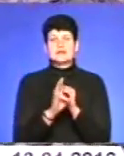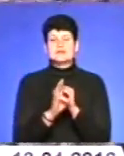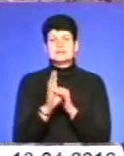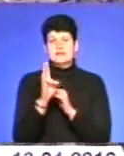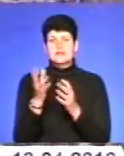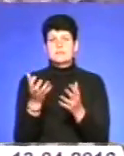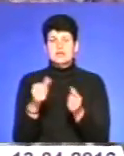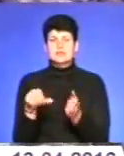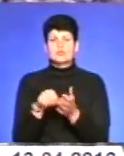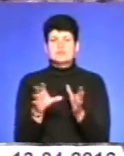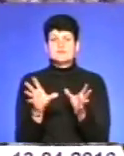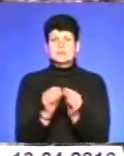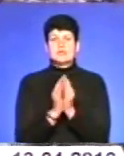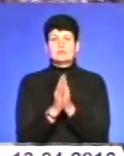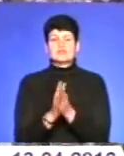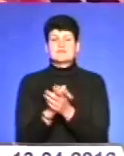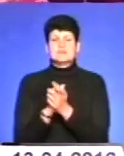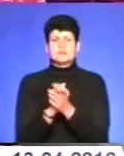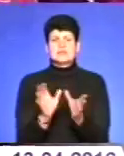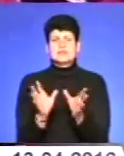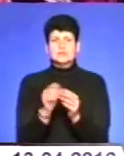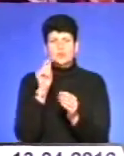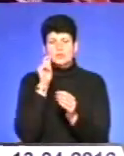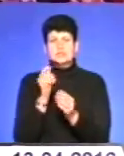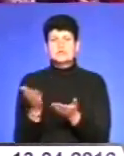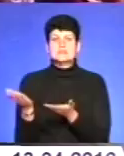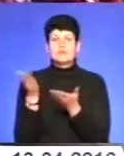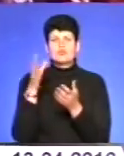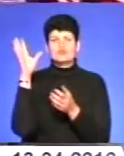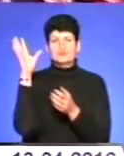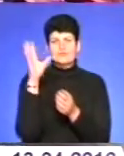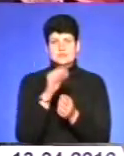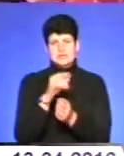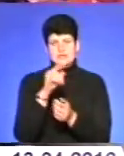участь у спільній молитві за мир та цілісність України запрошують віруючих усіх конфесій.